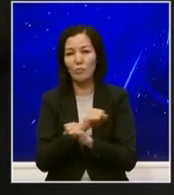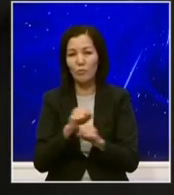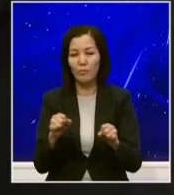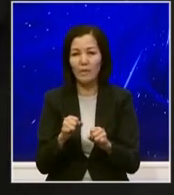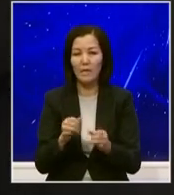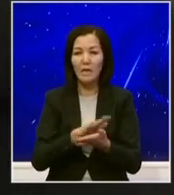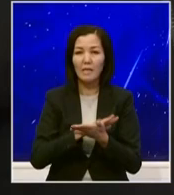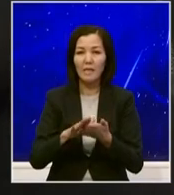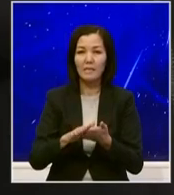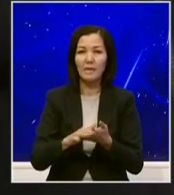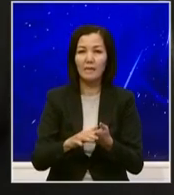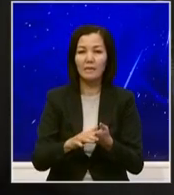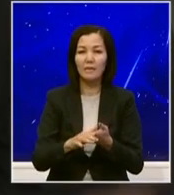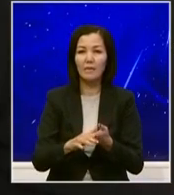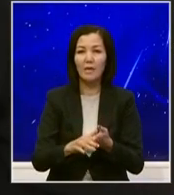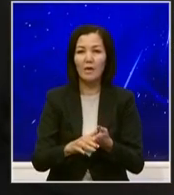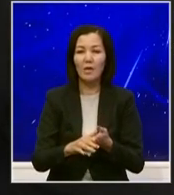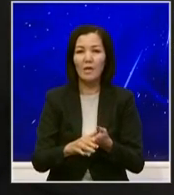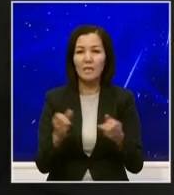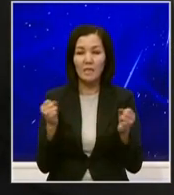чистить дымоход не реже 2 раза за сезон.